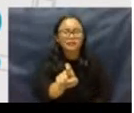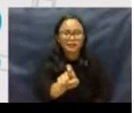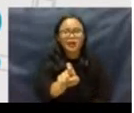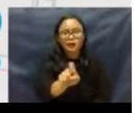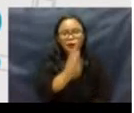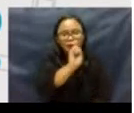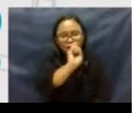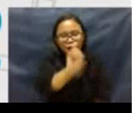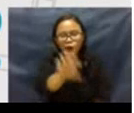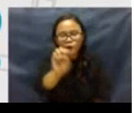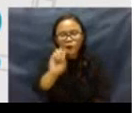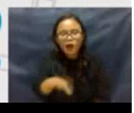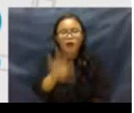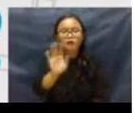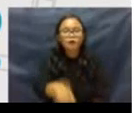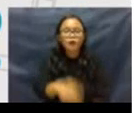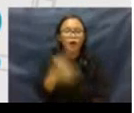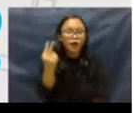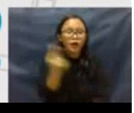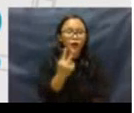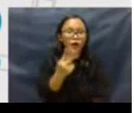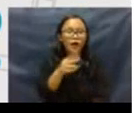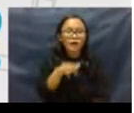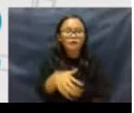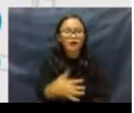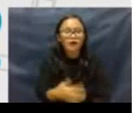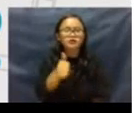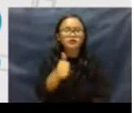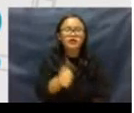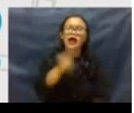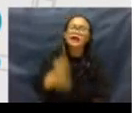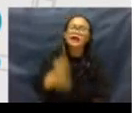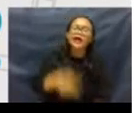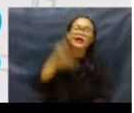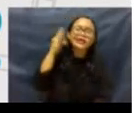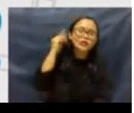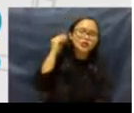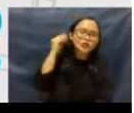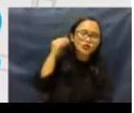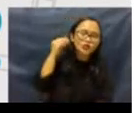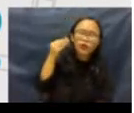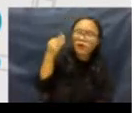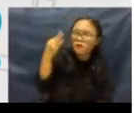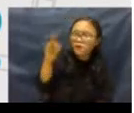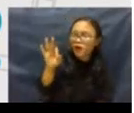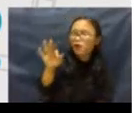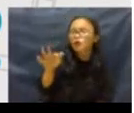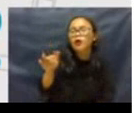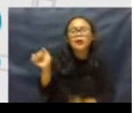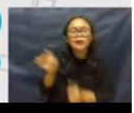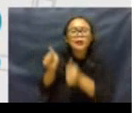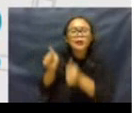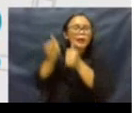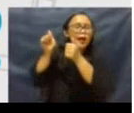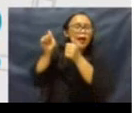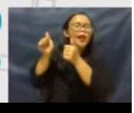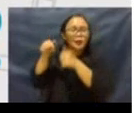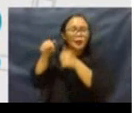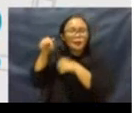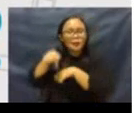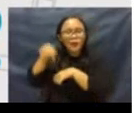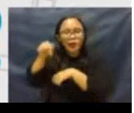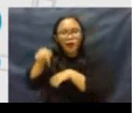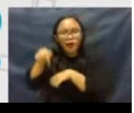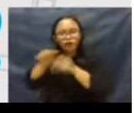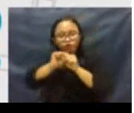Yang kedua, atau menyajikan sebuah isu, ya, fact isu, atau tema, atau fenomena terkini yang ada di dunia ini,